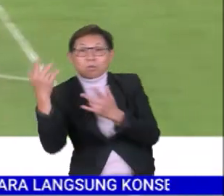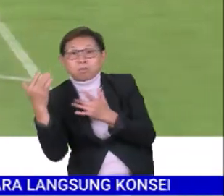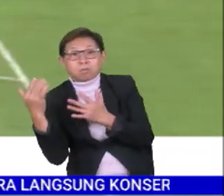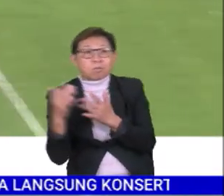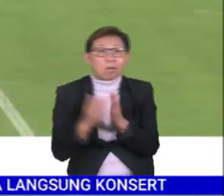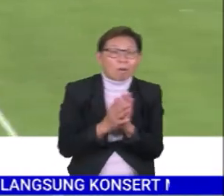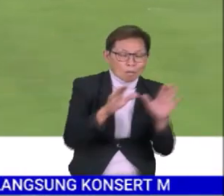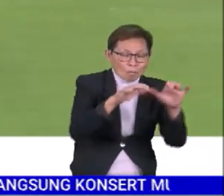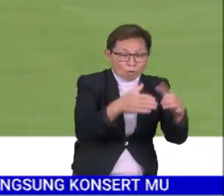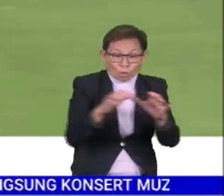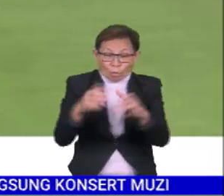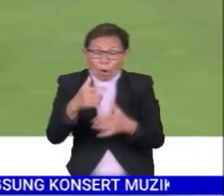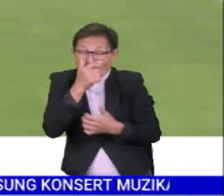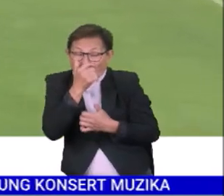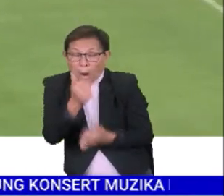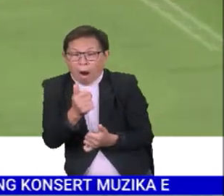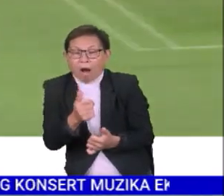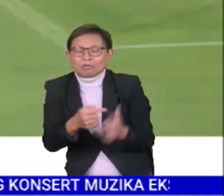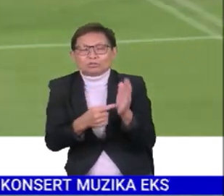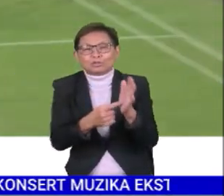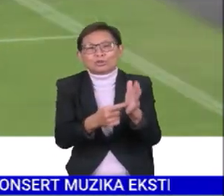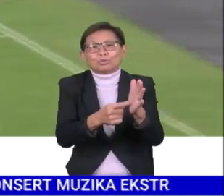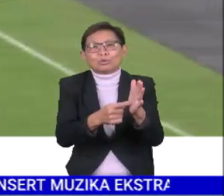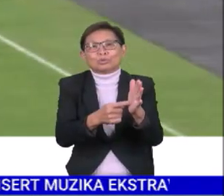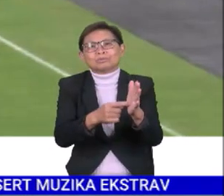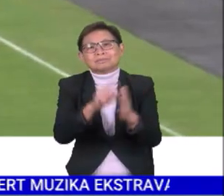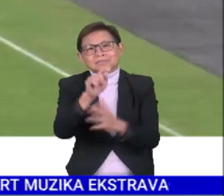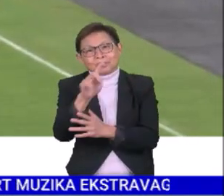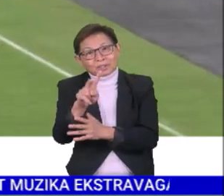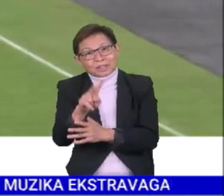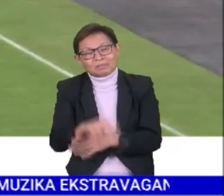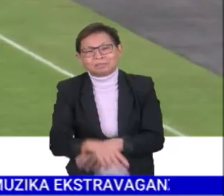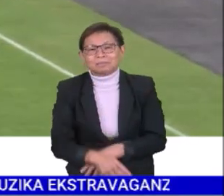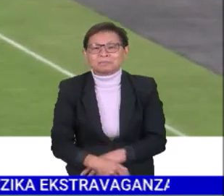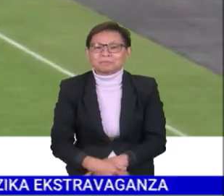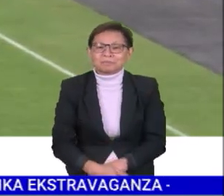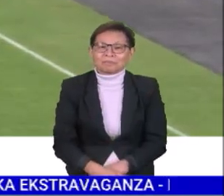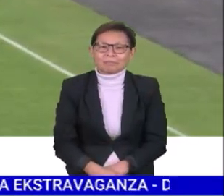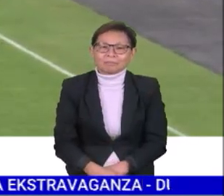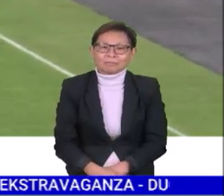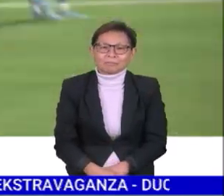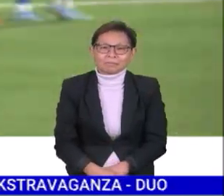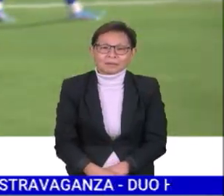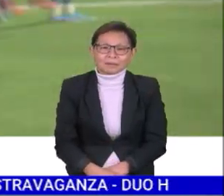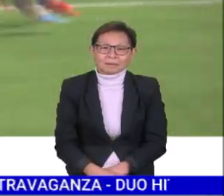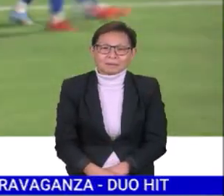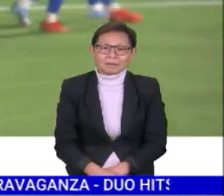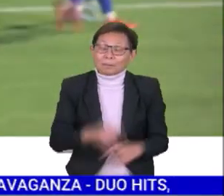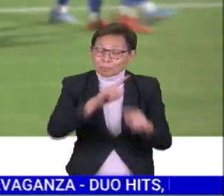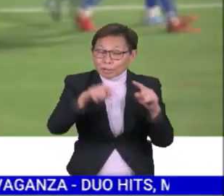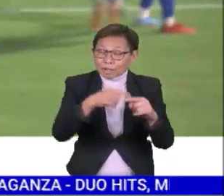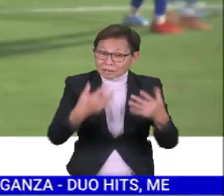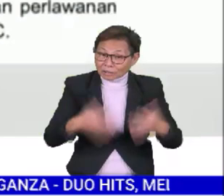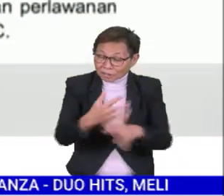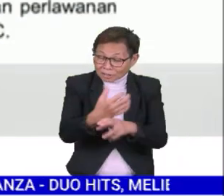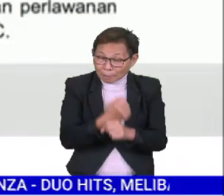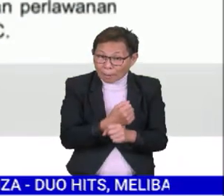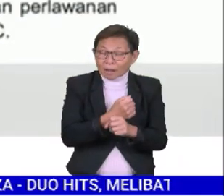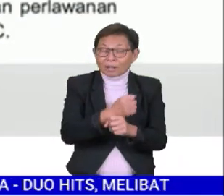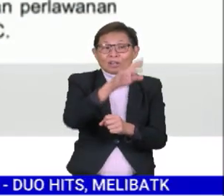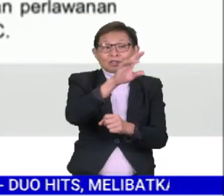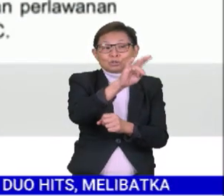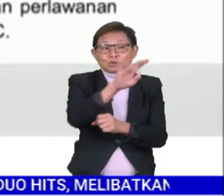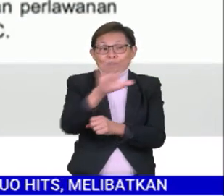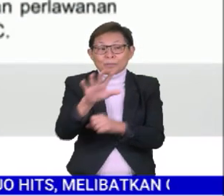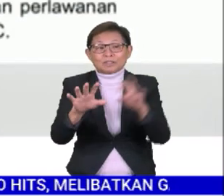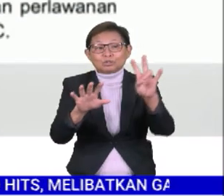pasukan-pasukan yang mereka minati saja yang disiarkan di TV. Bila dah dapat 75 penonton, kita